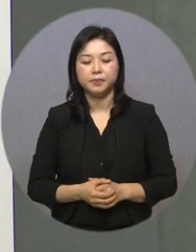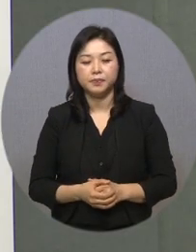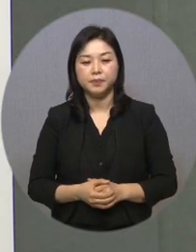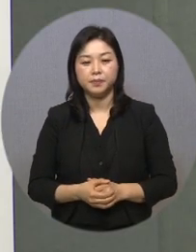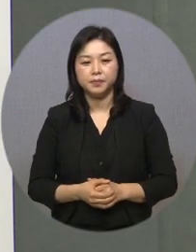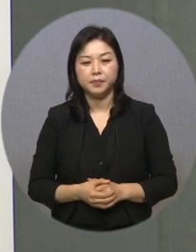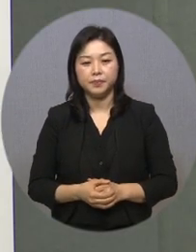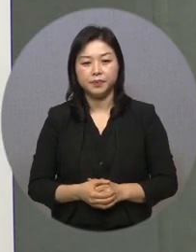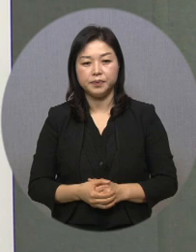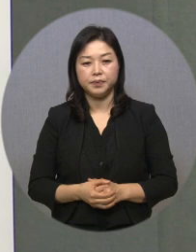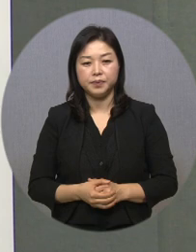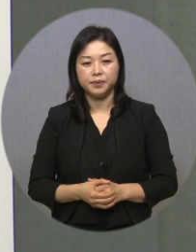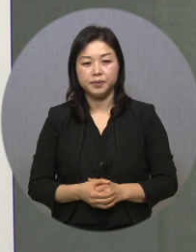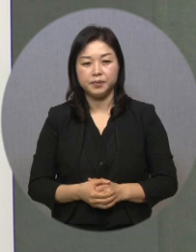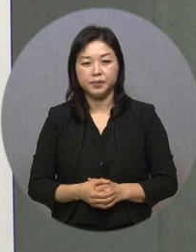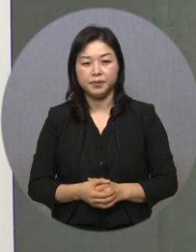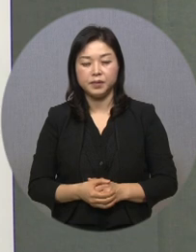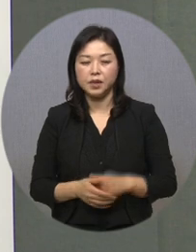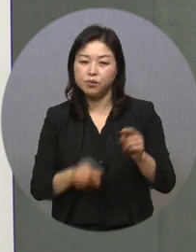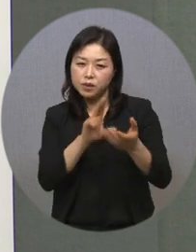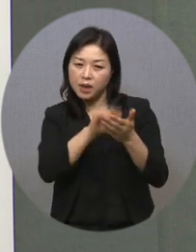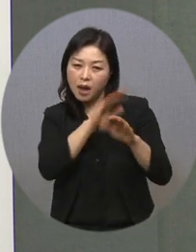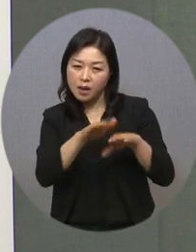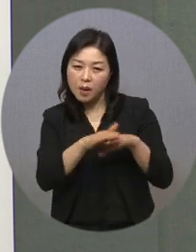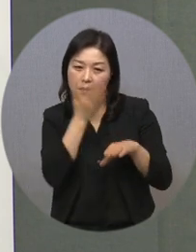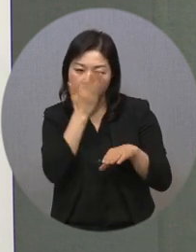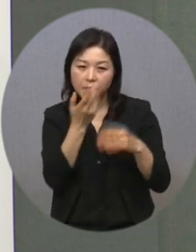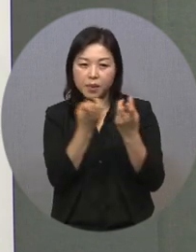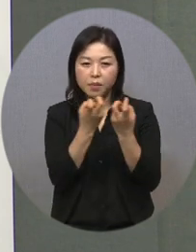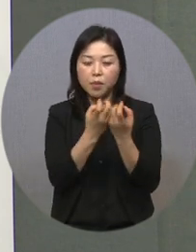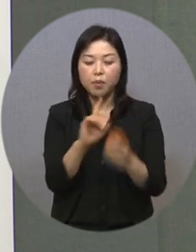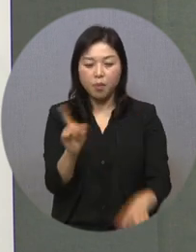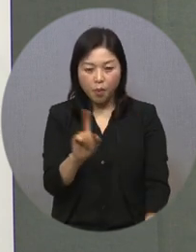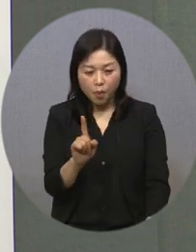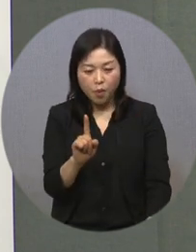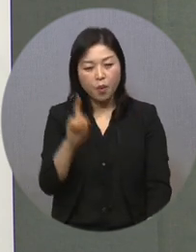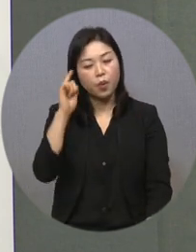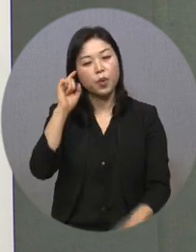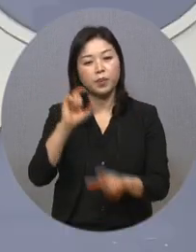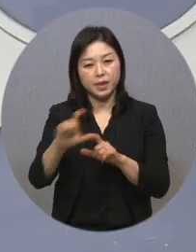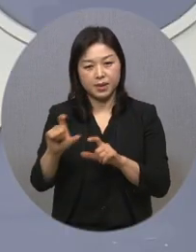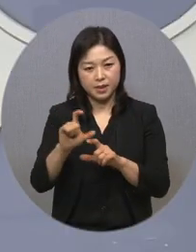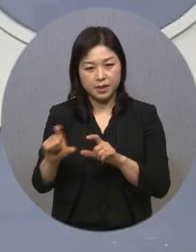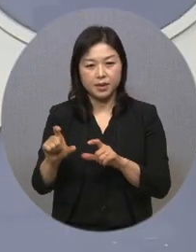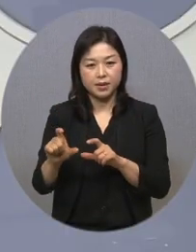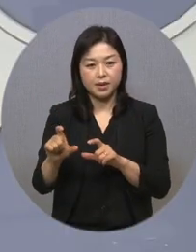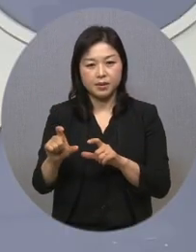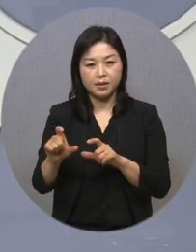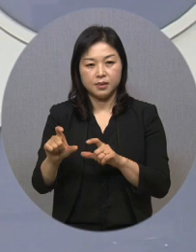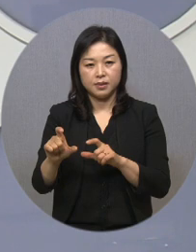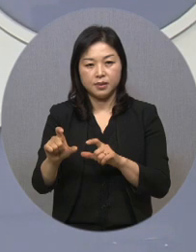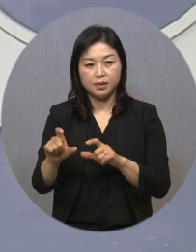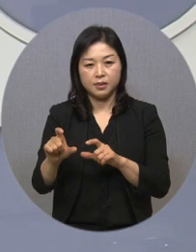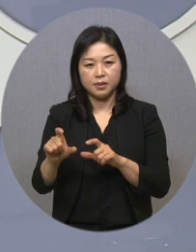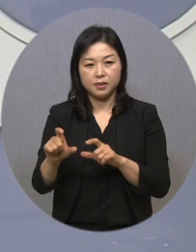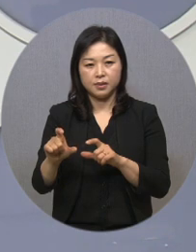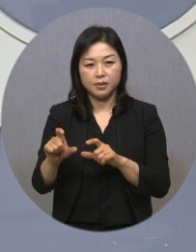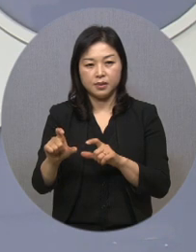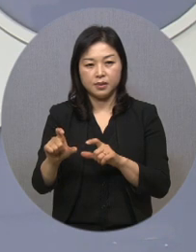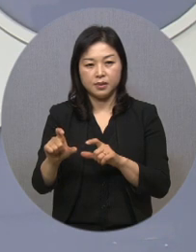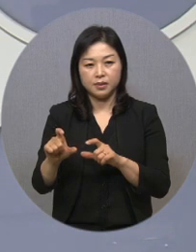그러면서 이것을 직접 어떻게 하면 극복할 수 있는 대안이 뭘까라고 하는 것을 고민하면서, 이것을